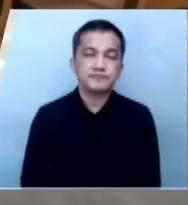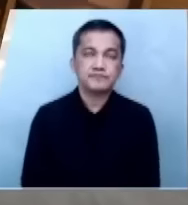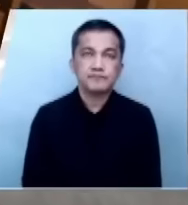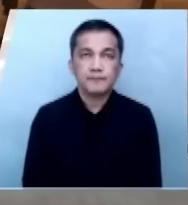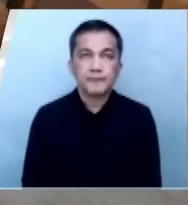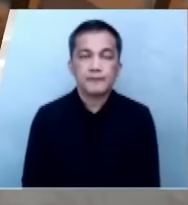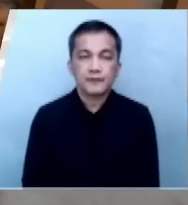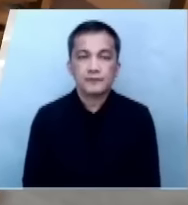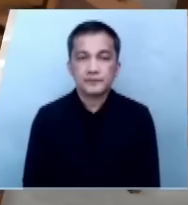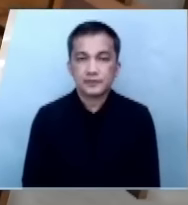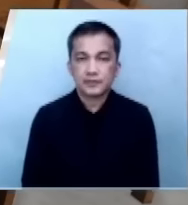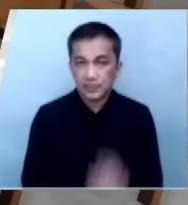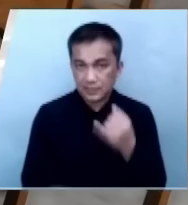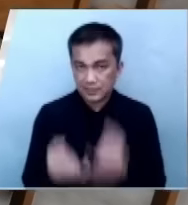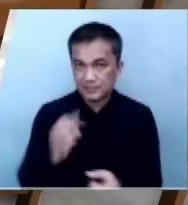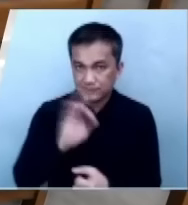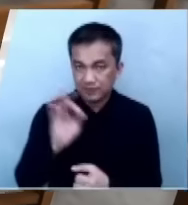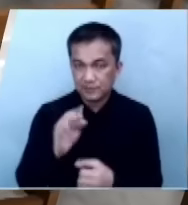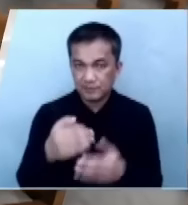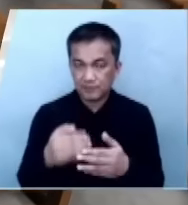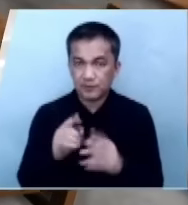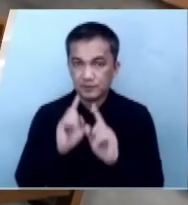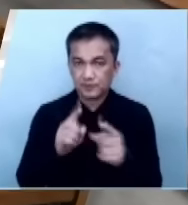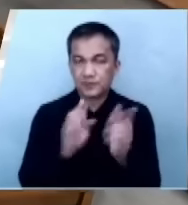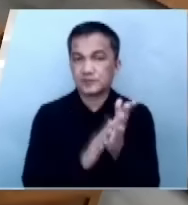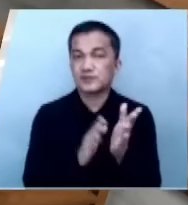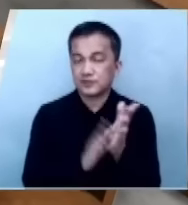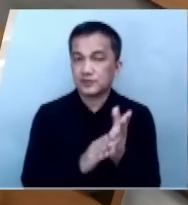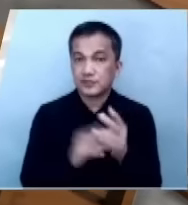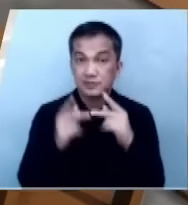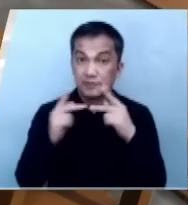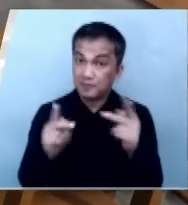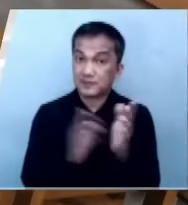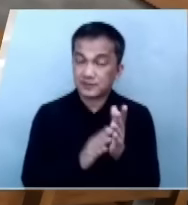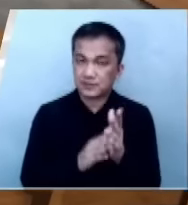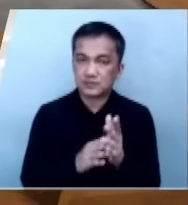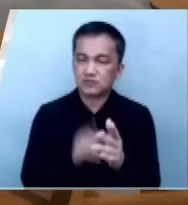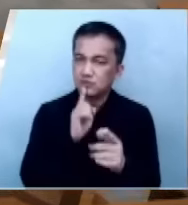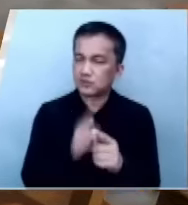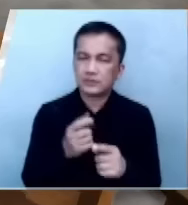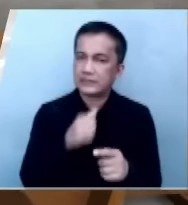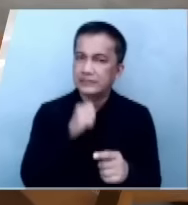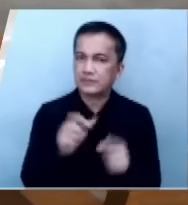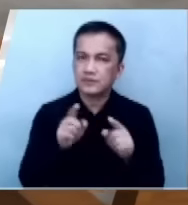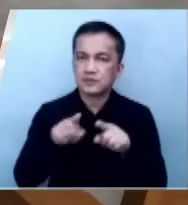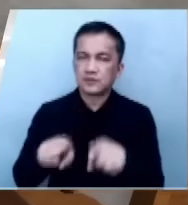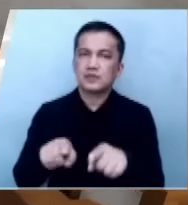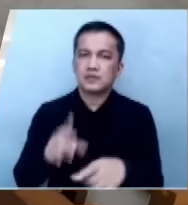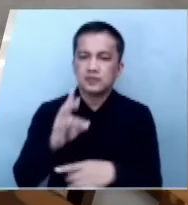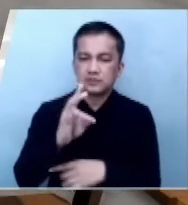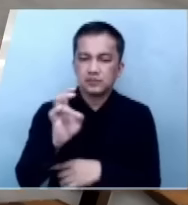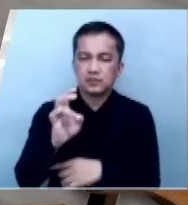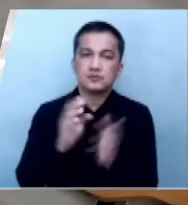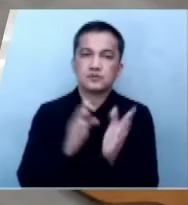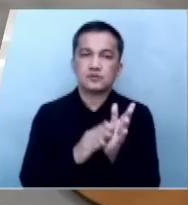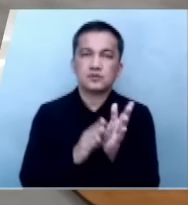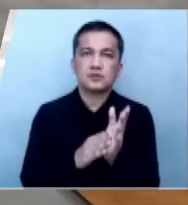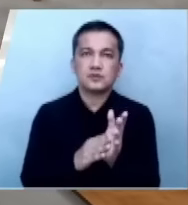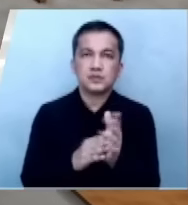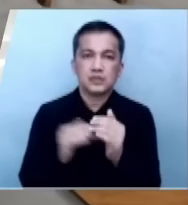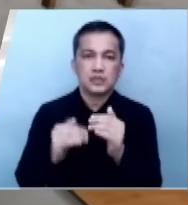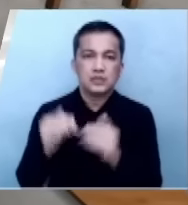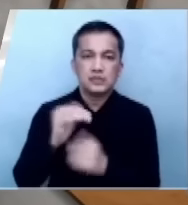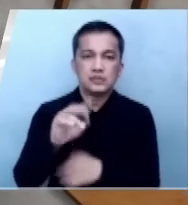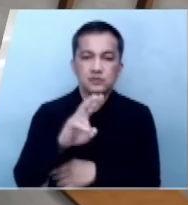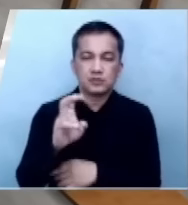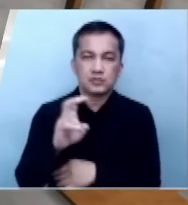huling Biyernes bago ang pasukan sa public school pero tiyak ng makasabay diyan ang p paaralan mahigit 200